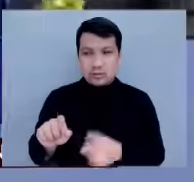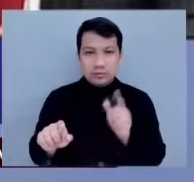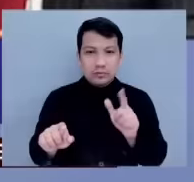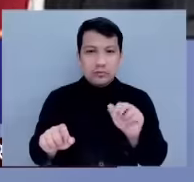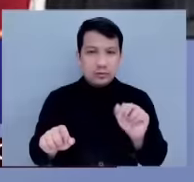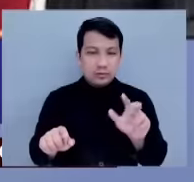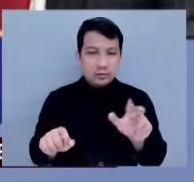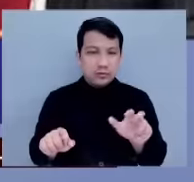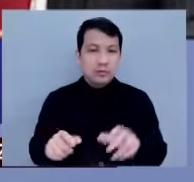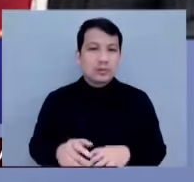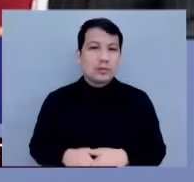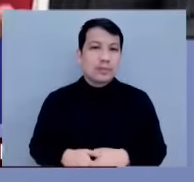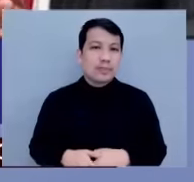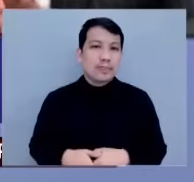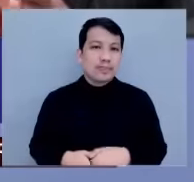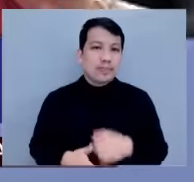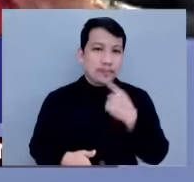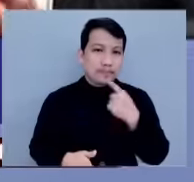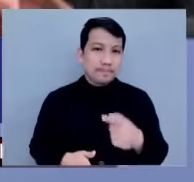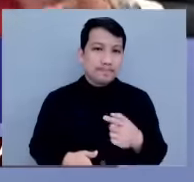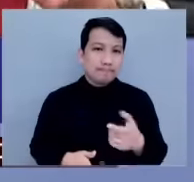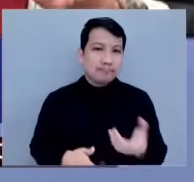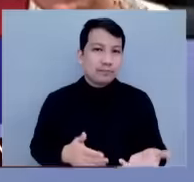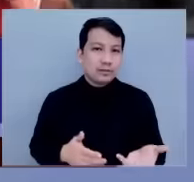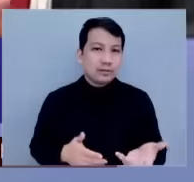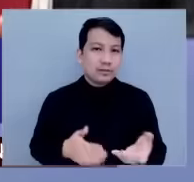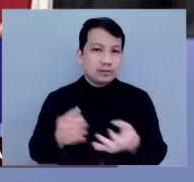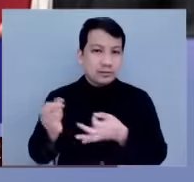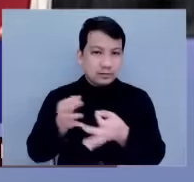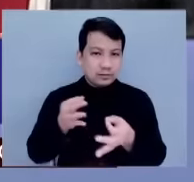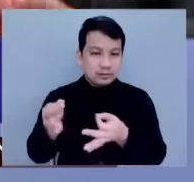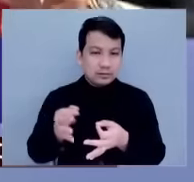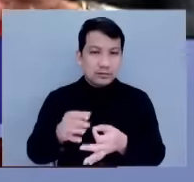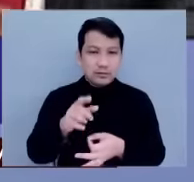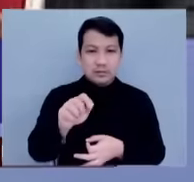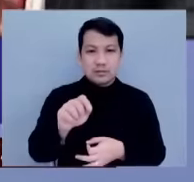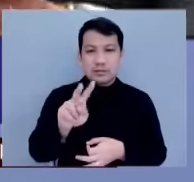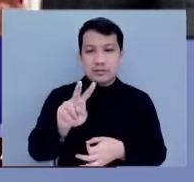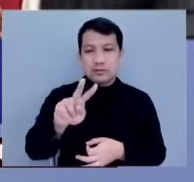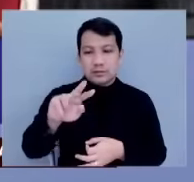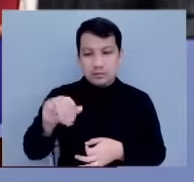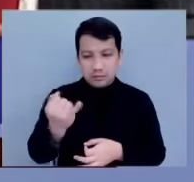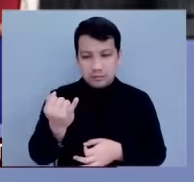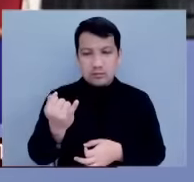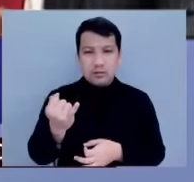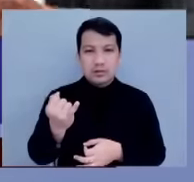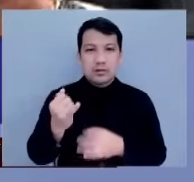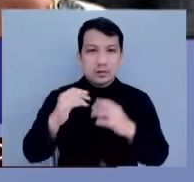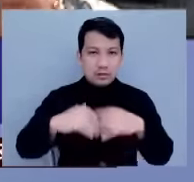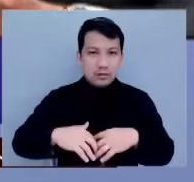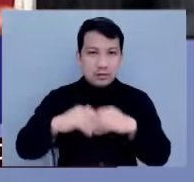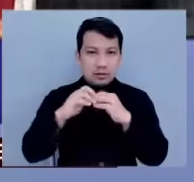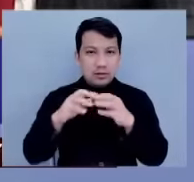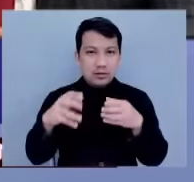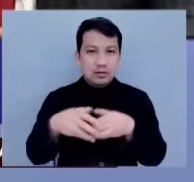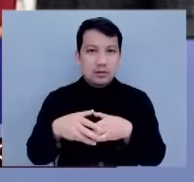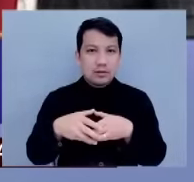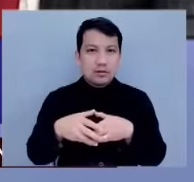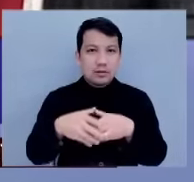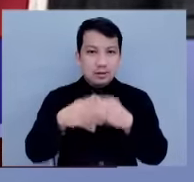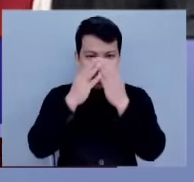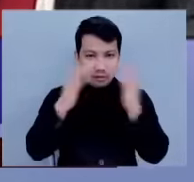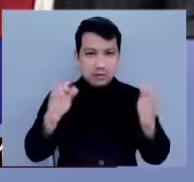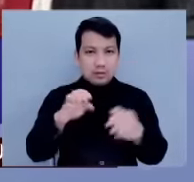2011-2013. Pangalawa, sinabi na pinaliwanag ng Tito Vic and Joey kung paano nila nabuo yung Eat Bulaga na